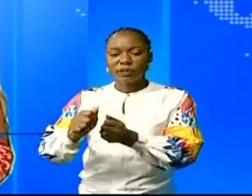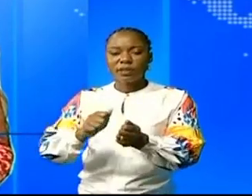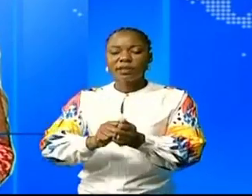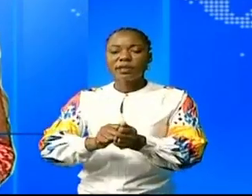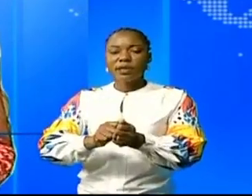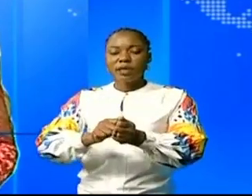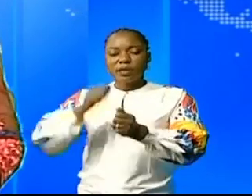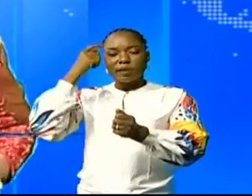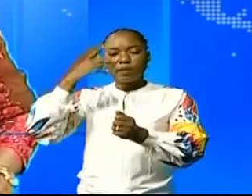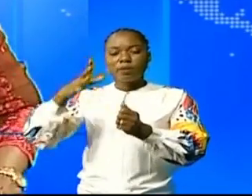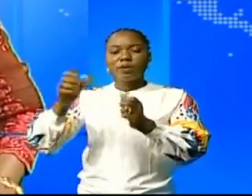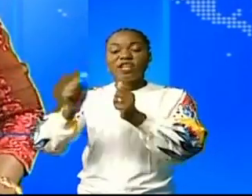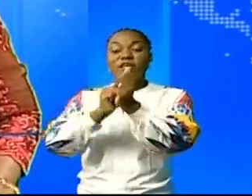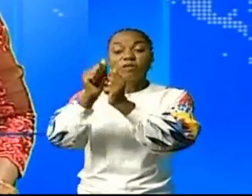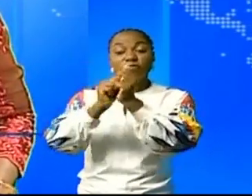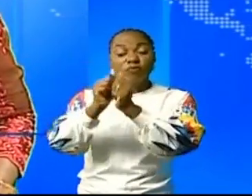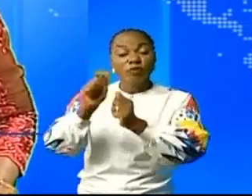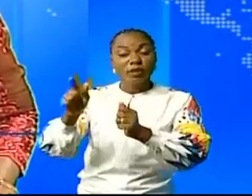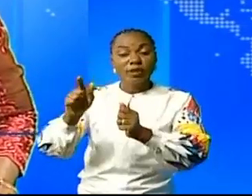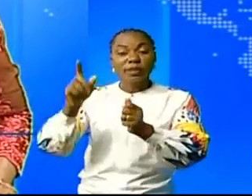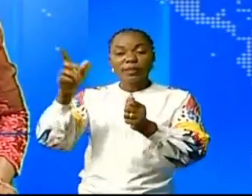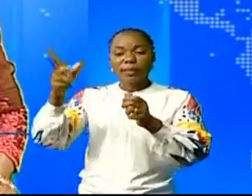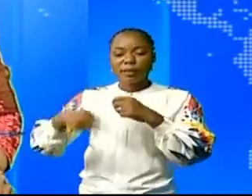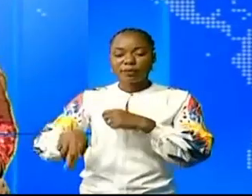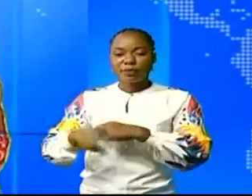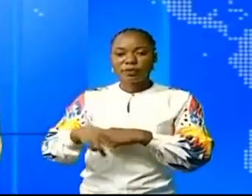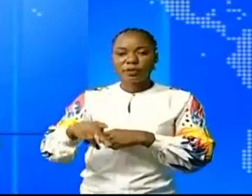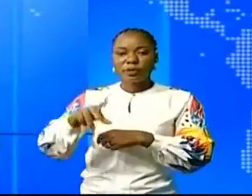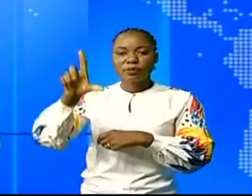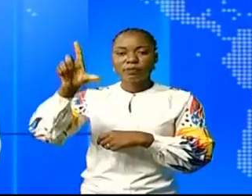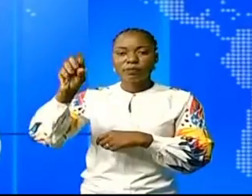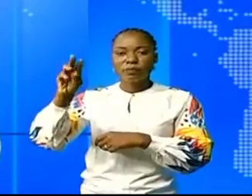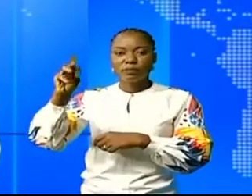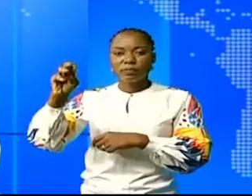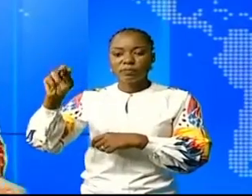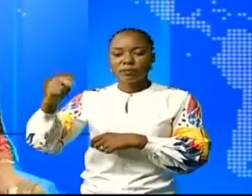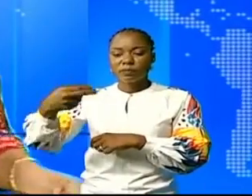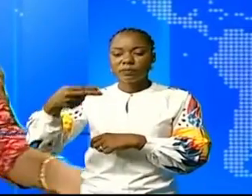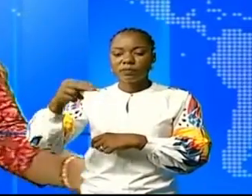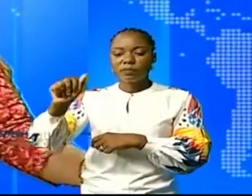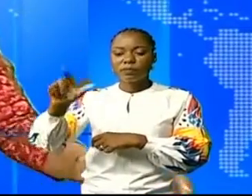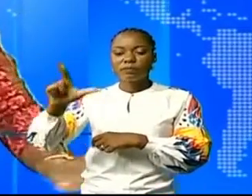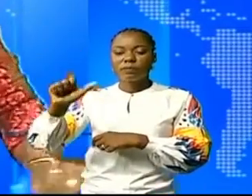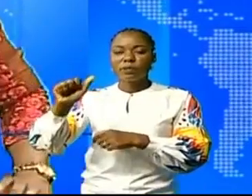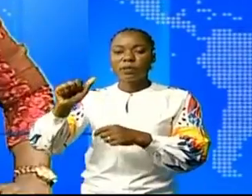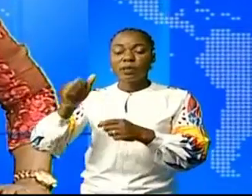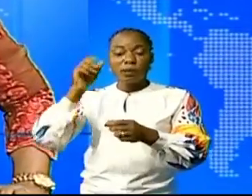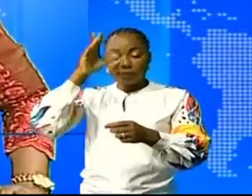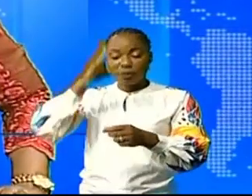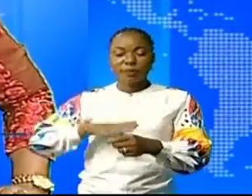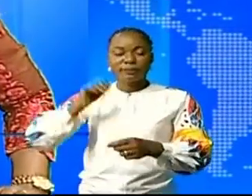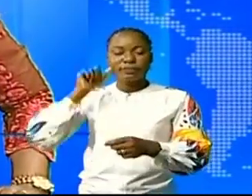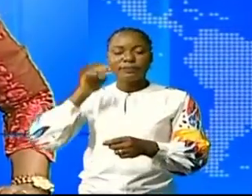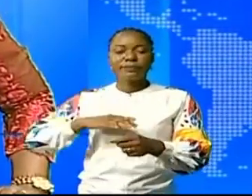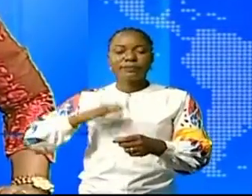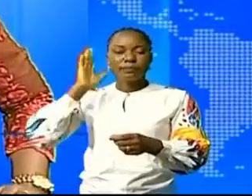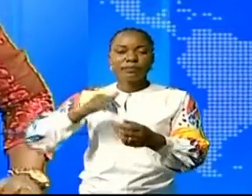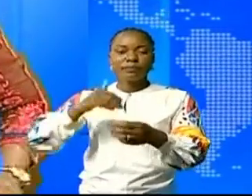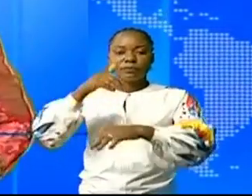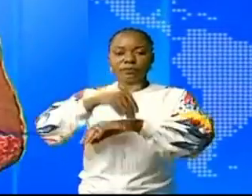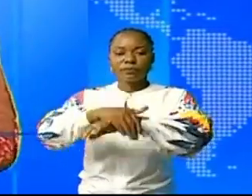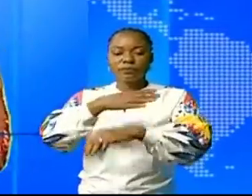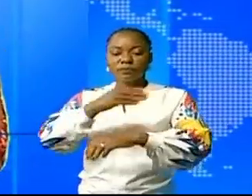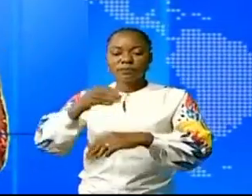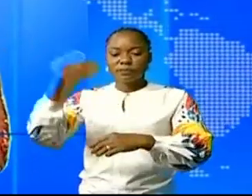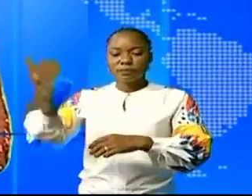la déforestation dans la province de la Mongala. On en parle dans ce journal. Madame, messieurs, bonsoir et bienvenue à